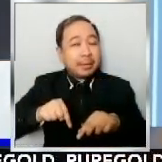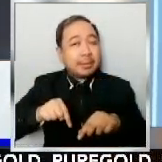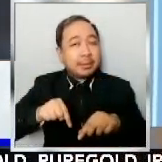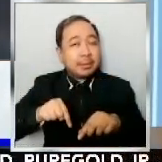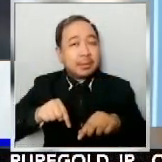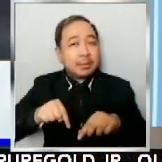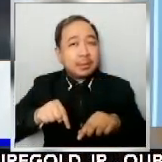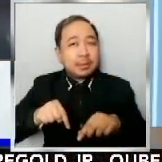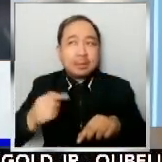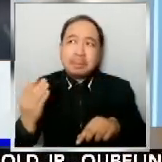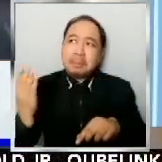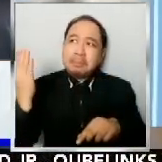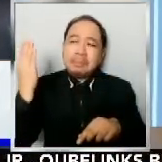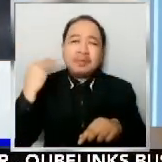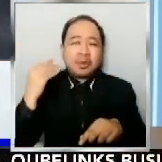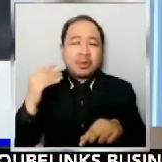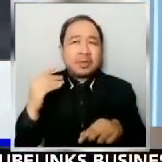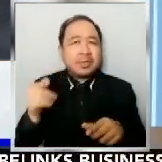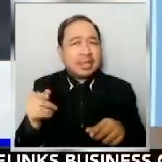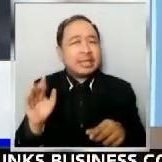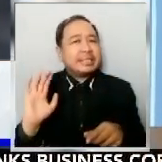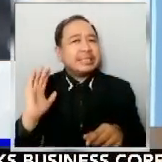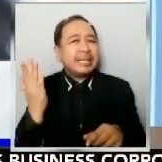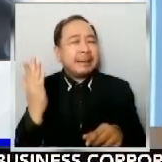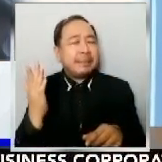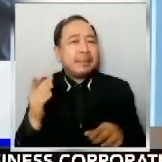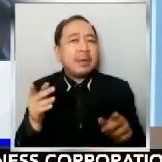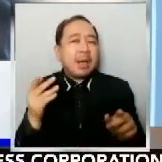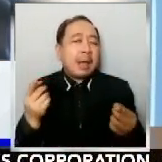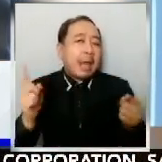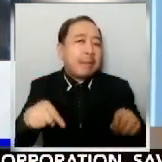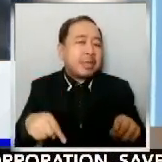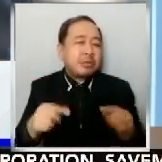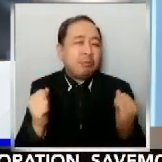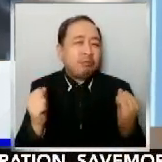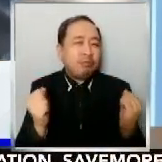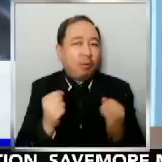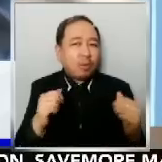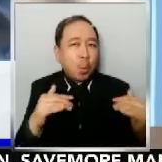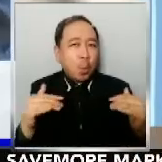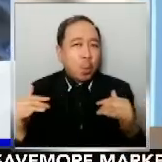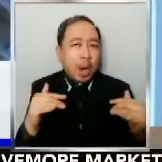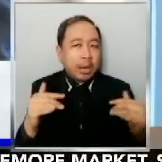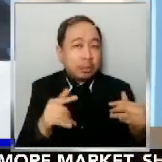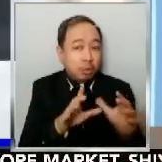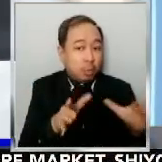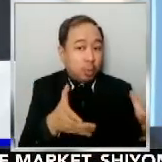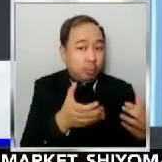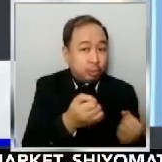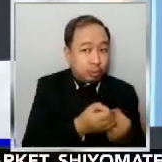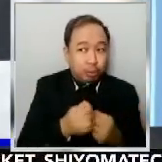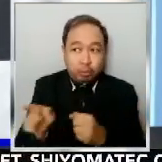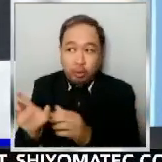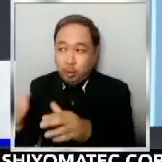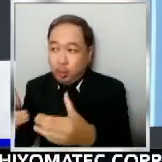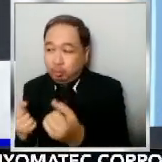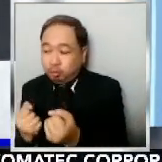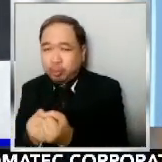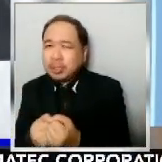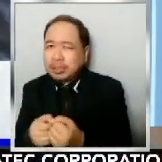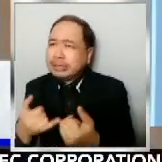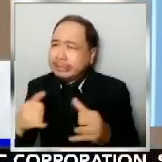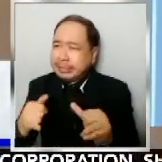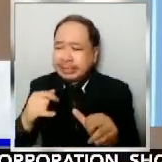Cold War type of scenario where you have to choose one side or the other are strong. And when I speak to the other